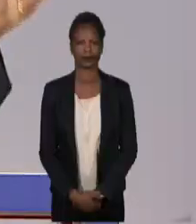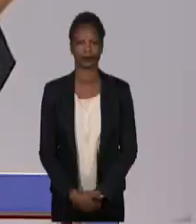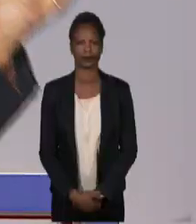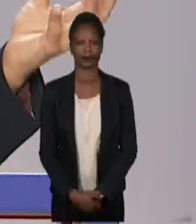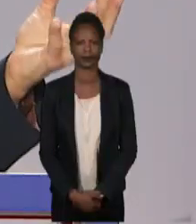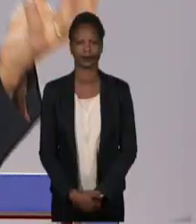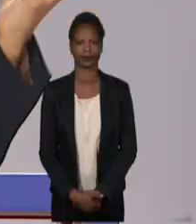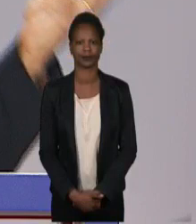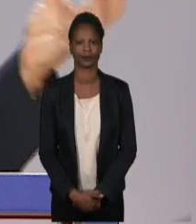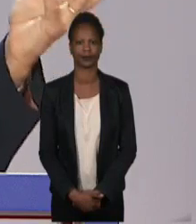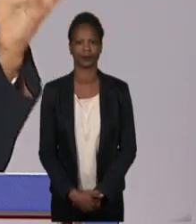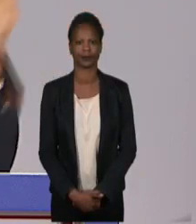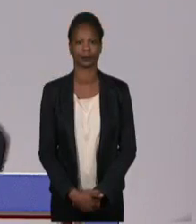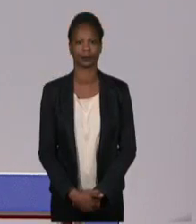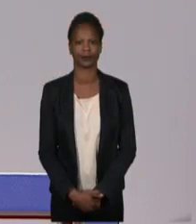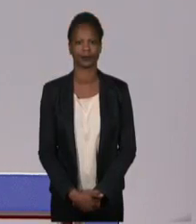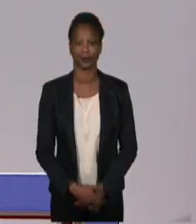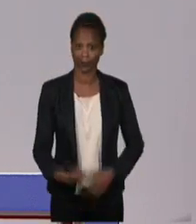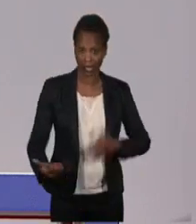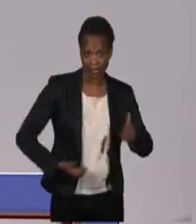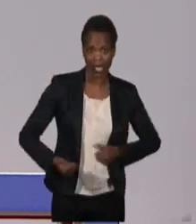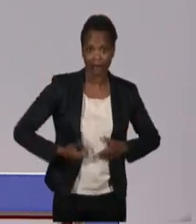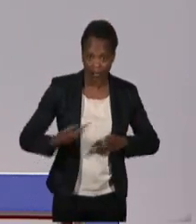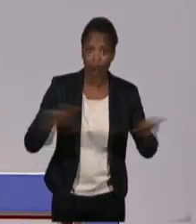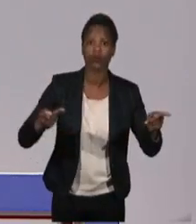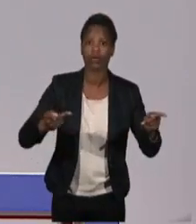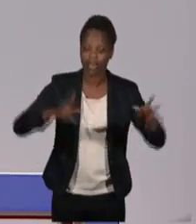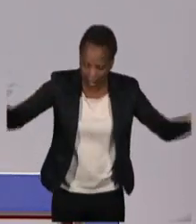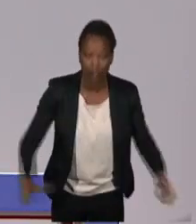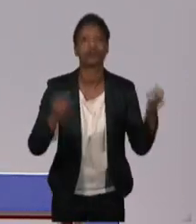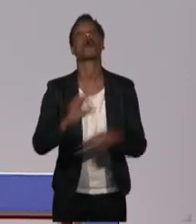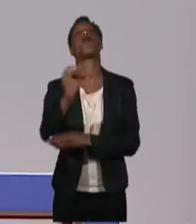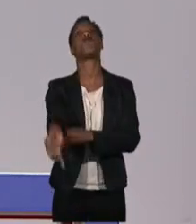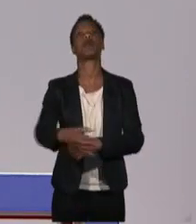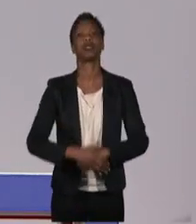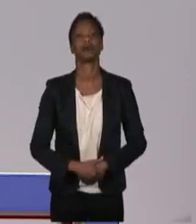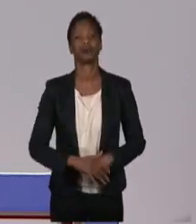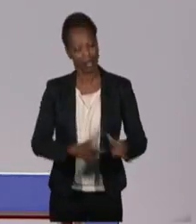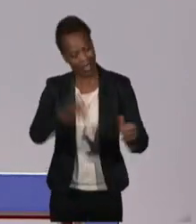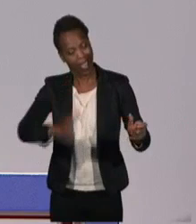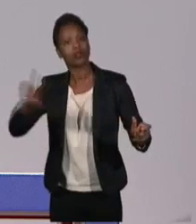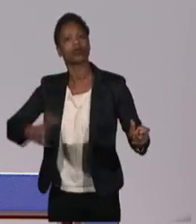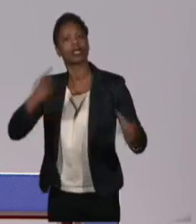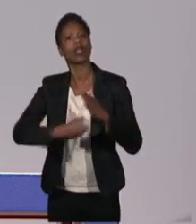Oui, nous sauverons nos grands services publics et il faudra aussi reconstruire notre industrie.